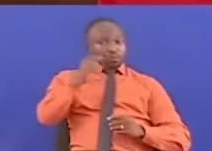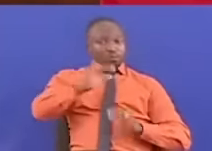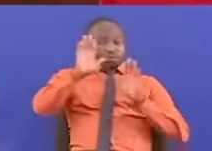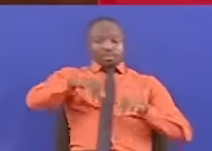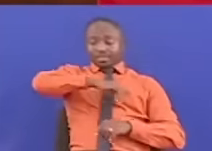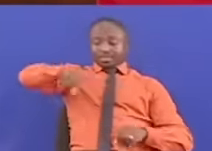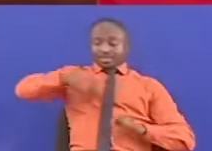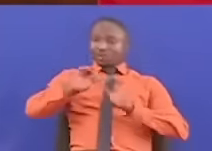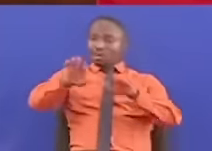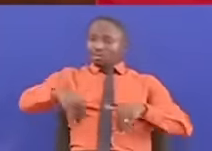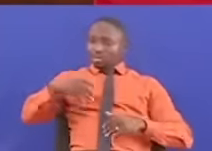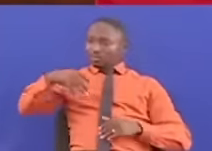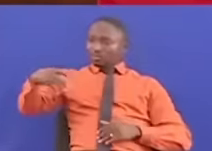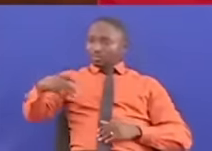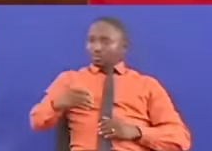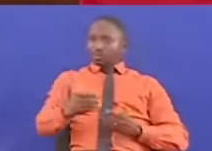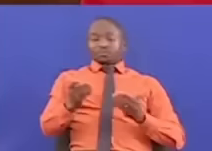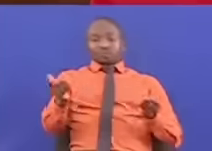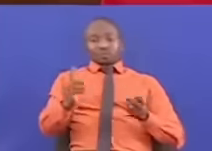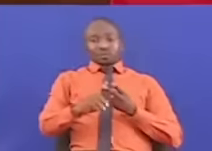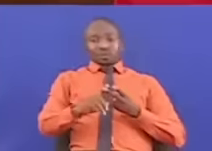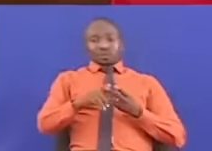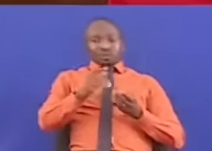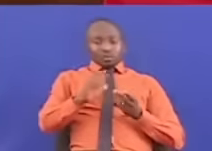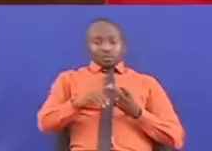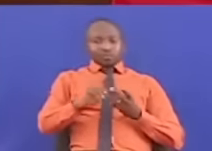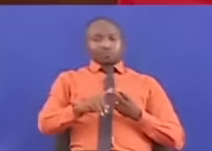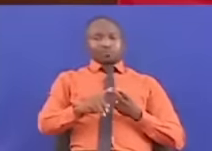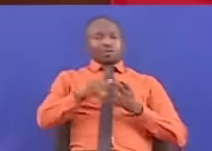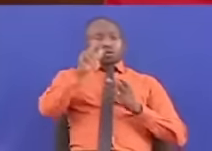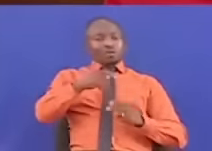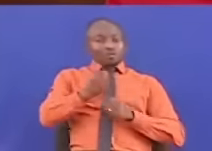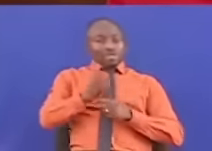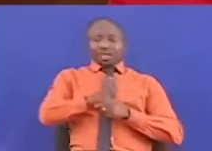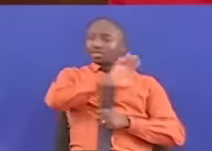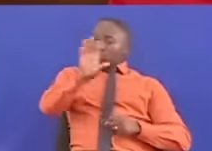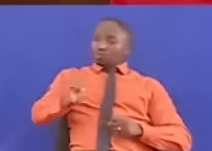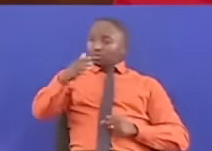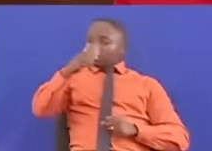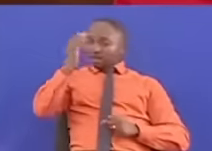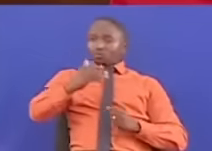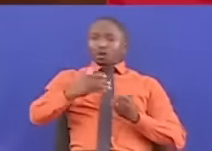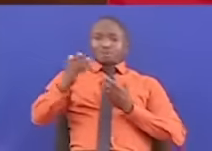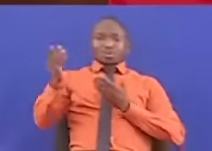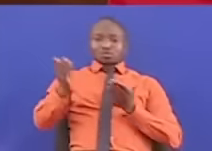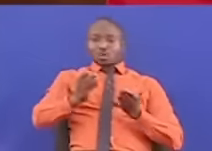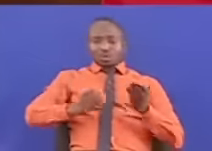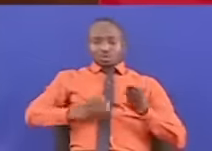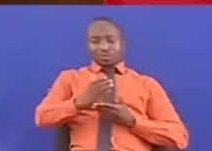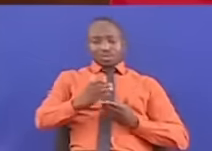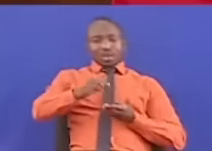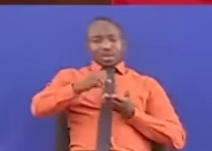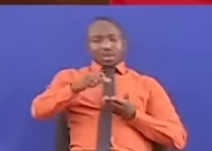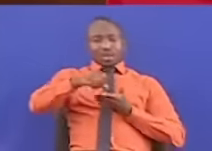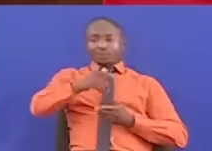wabe na wesi maw ambo wza kawa wazir kwenye sek ambo kusumi wote wa umma wesh na watania